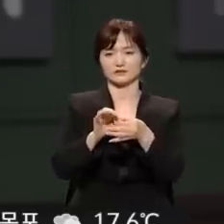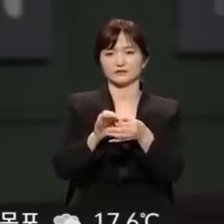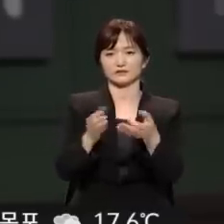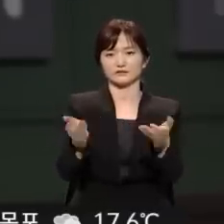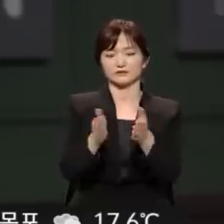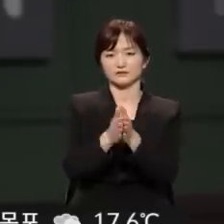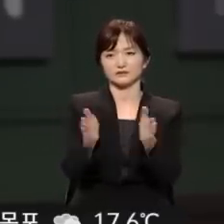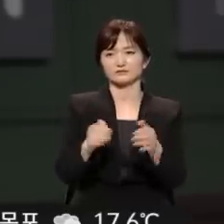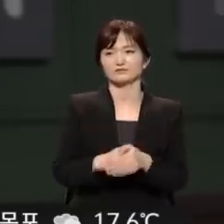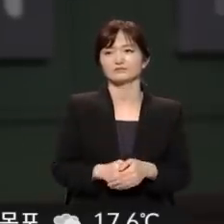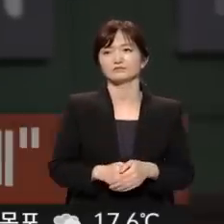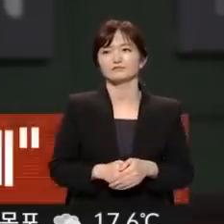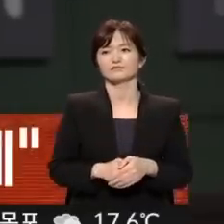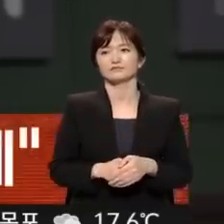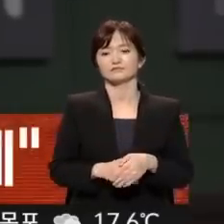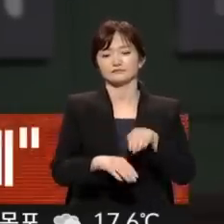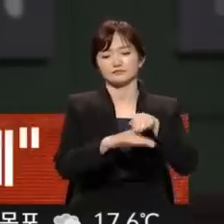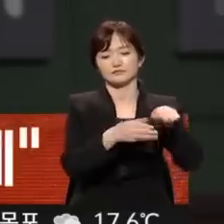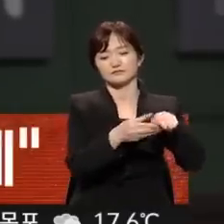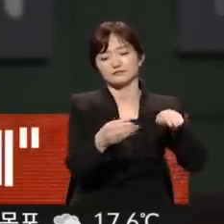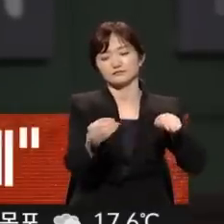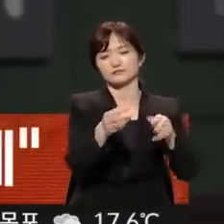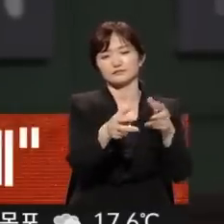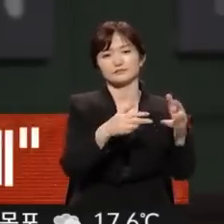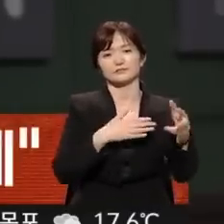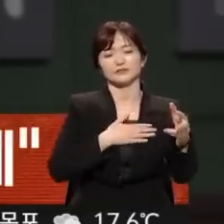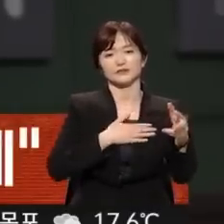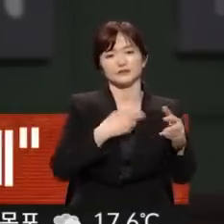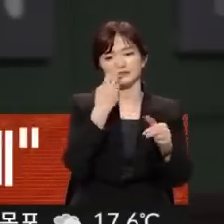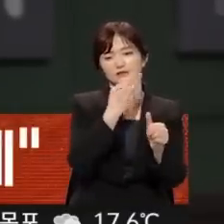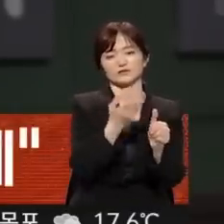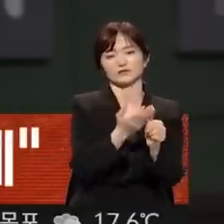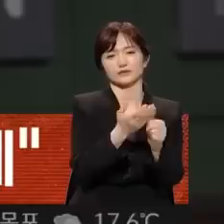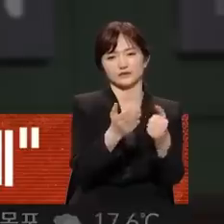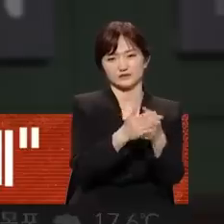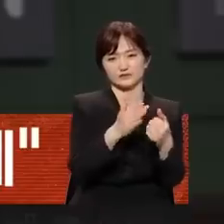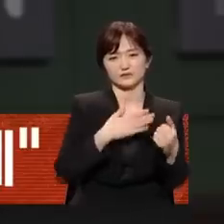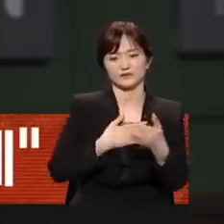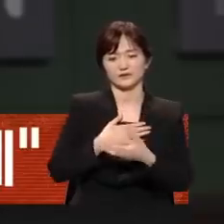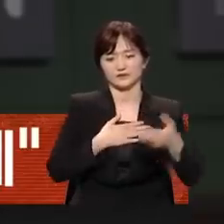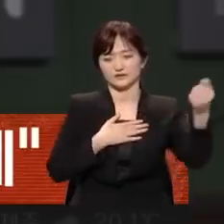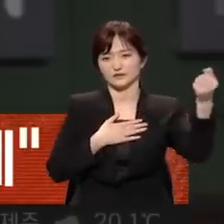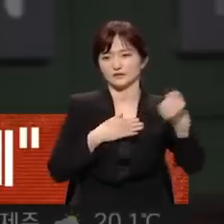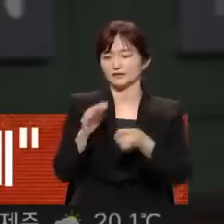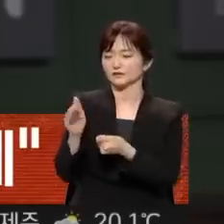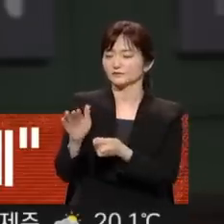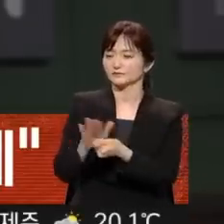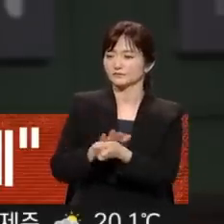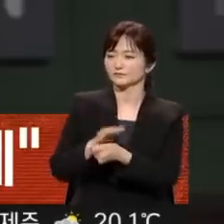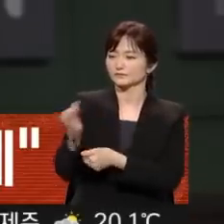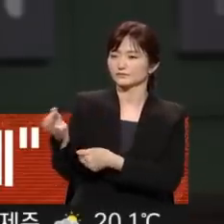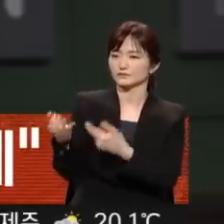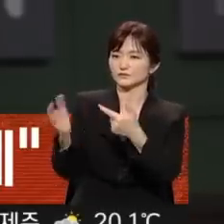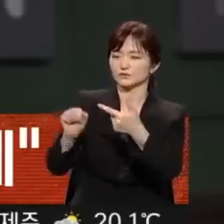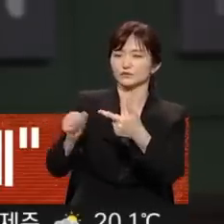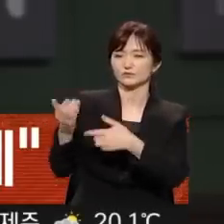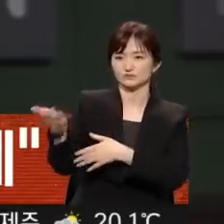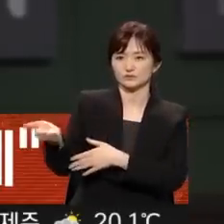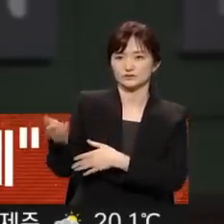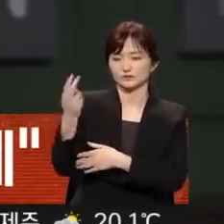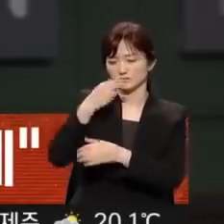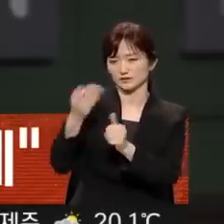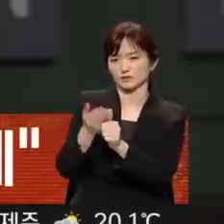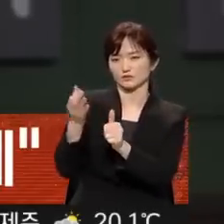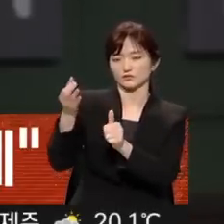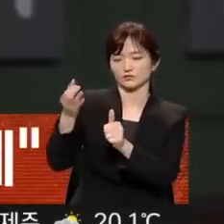렌터카 업체는 내가 키운 거니까 내가 가져가겠다. 그리고 위자료로 너한테 6억을 주겠다. 대신에 양육권은 포기해라. 이런 요구를 합니다. 심지어